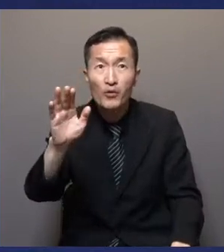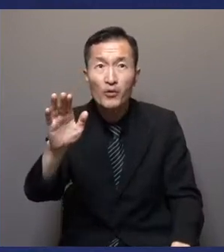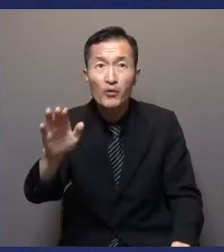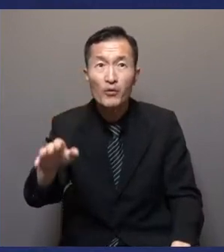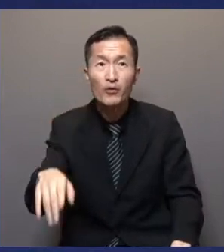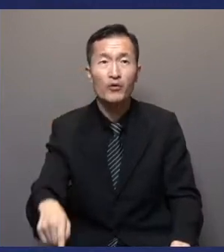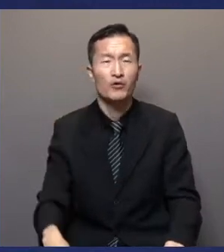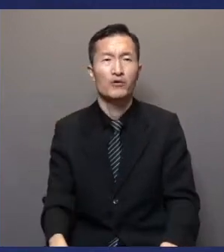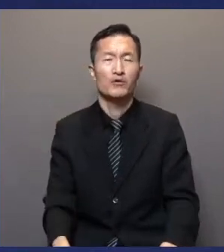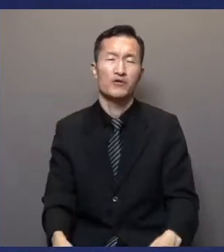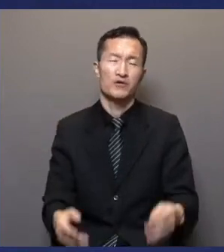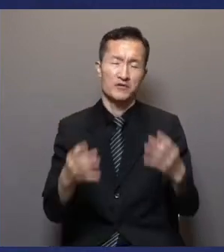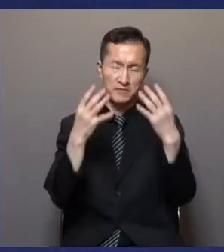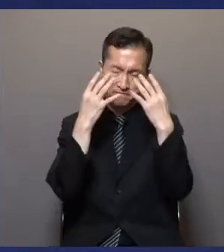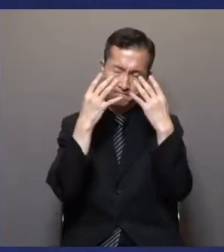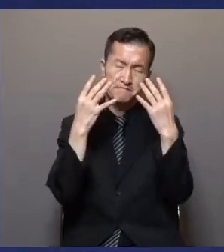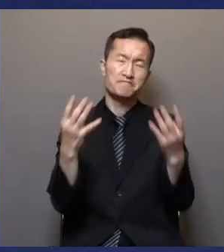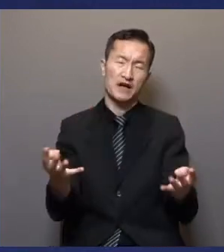사면 됐습니다.